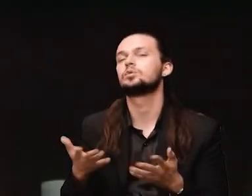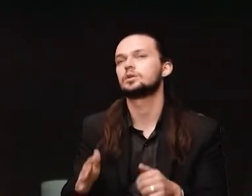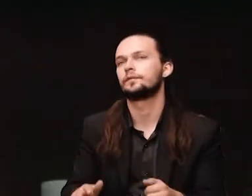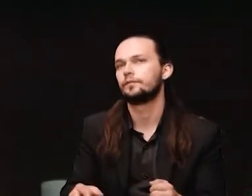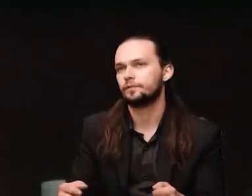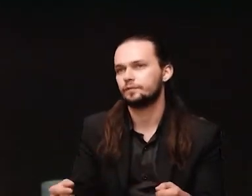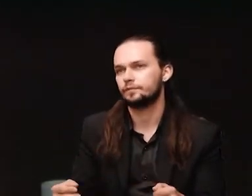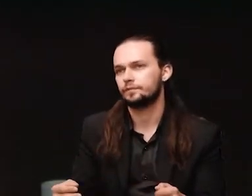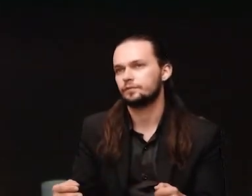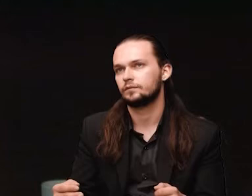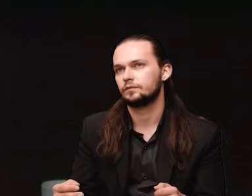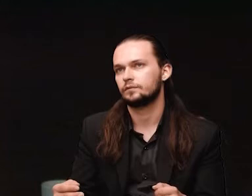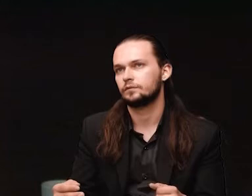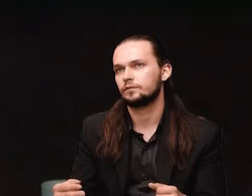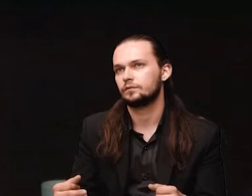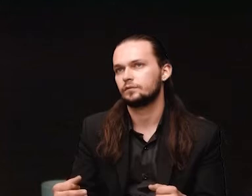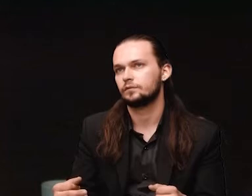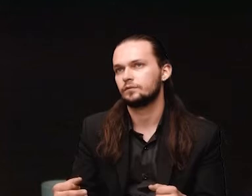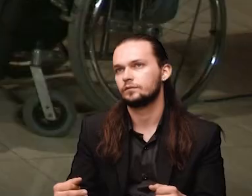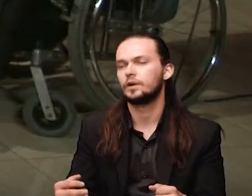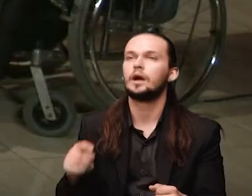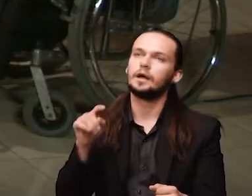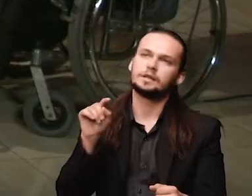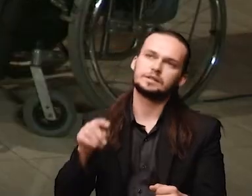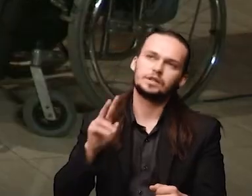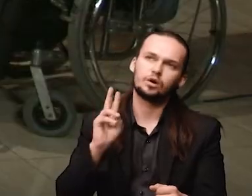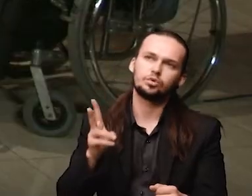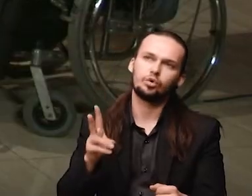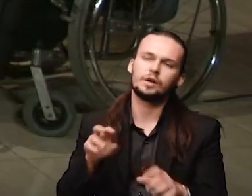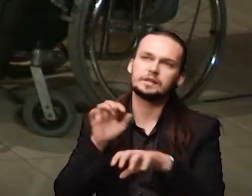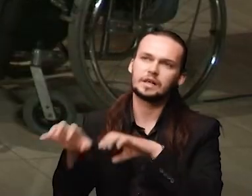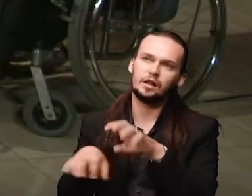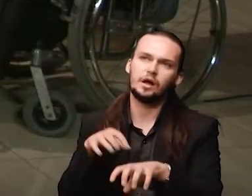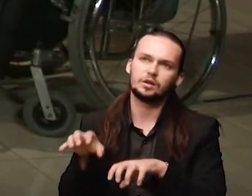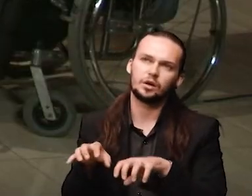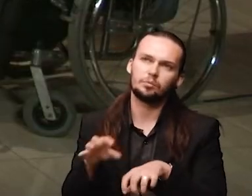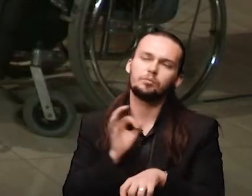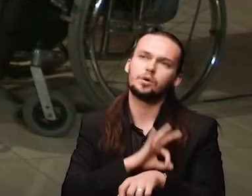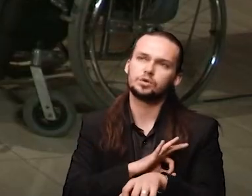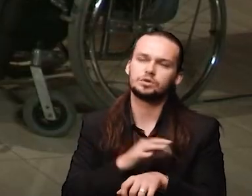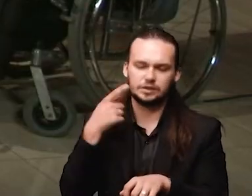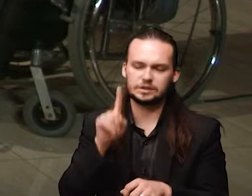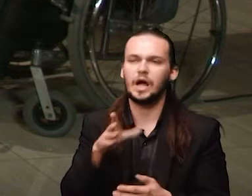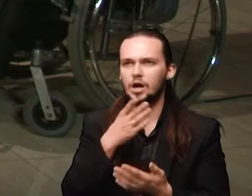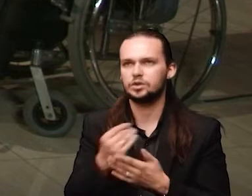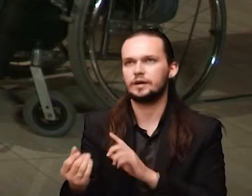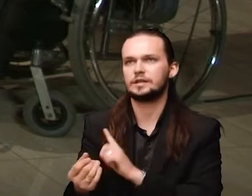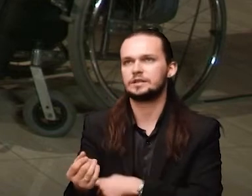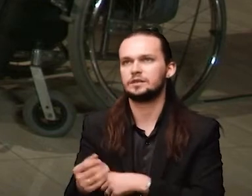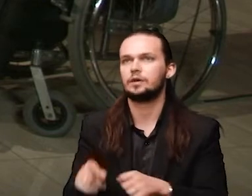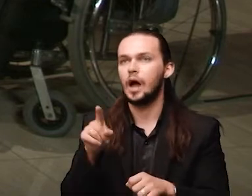Дело в том, что в основном те, кто пользуется сейчас, они все-таки более-менее ответственно относятся к себе, они просто знают свои силы и ресурсы, да, поэтому так